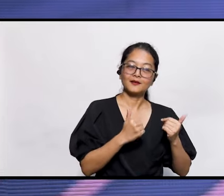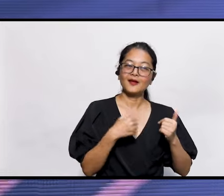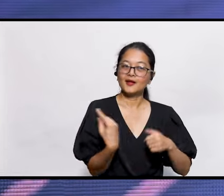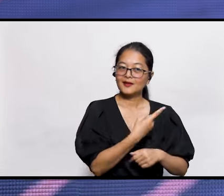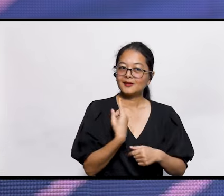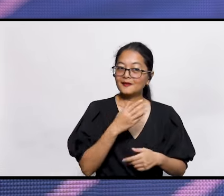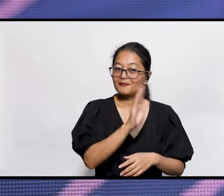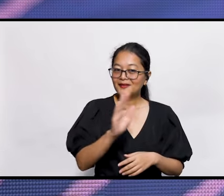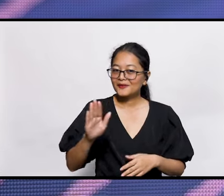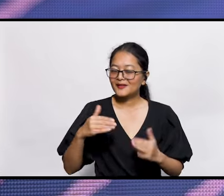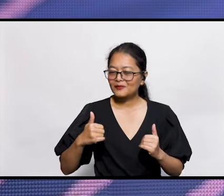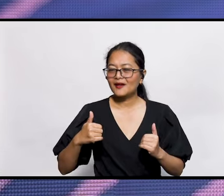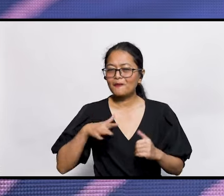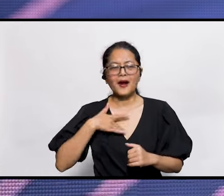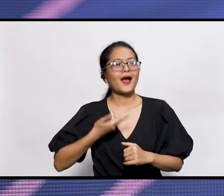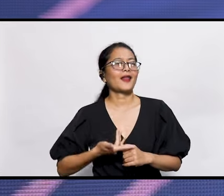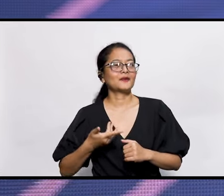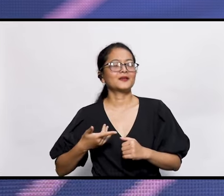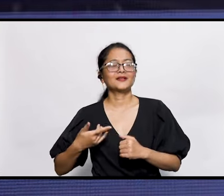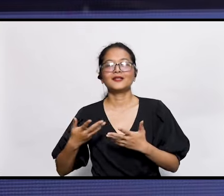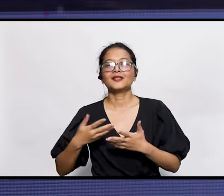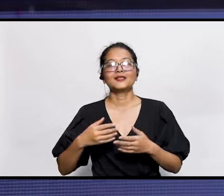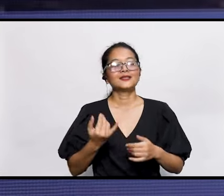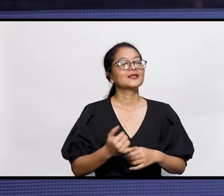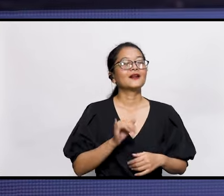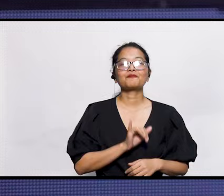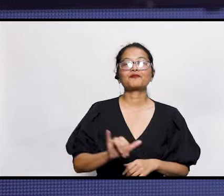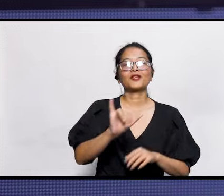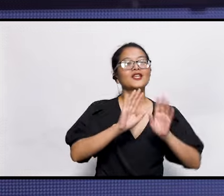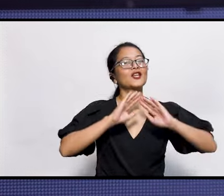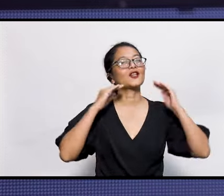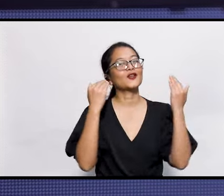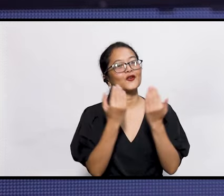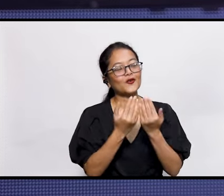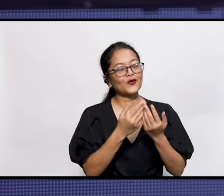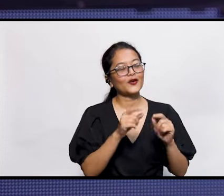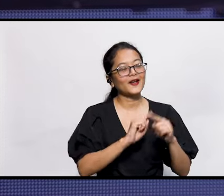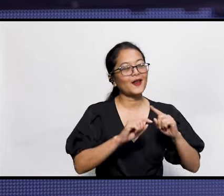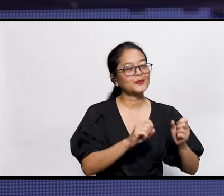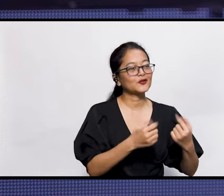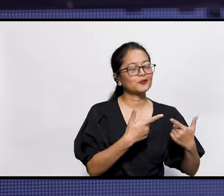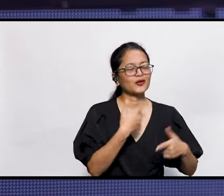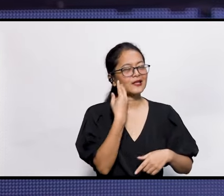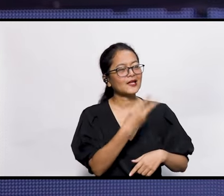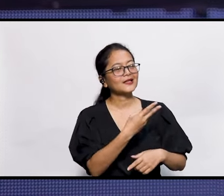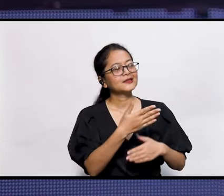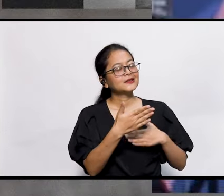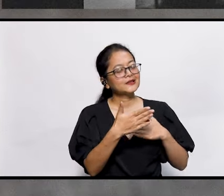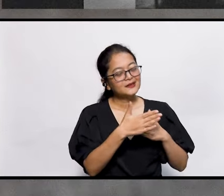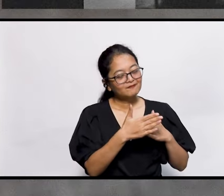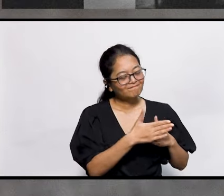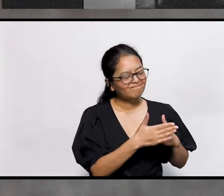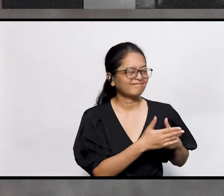mengalami small Jericho medium Jericho lar Jericho in life kelihatannya stuck gua enggak ngerti what to